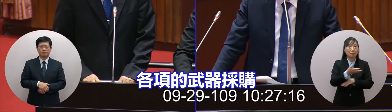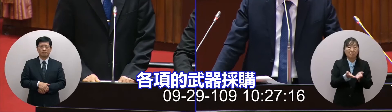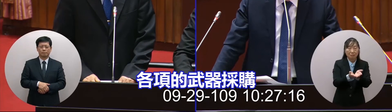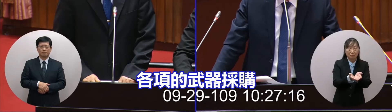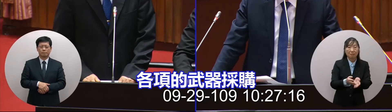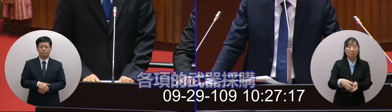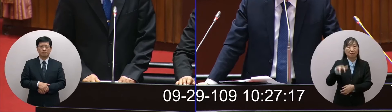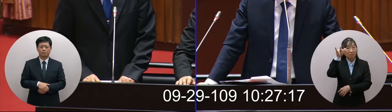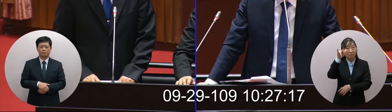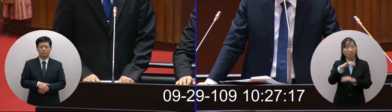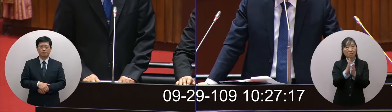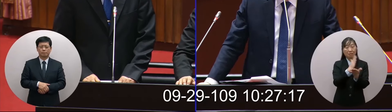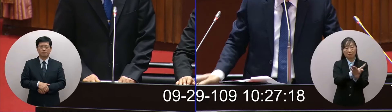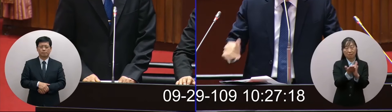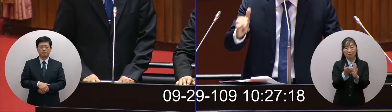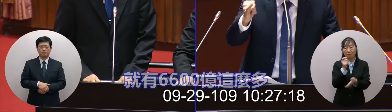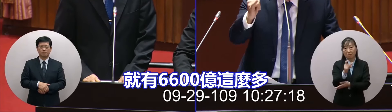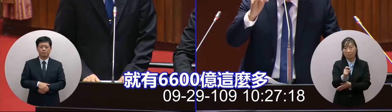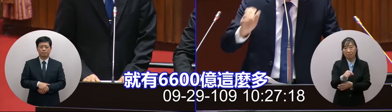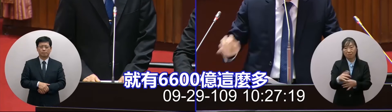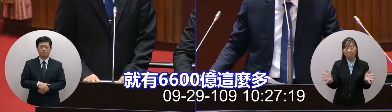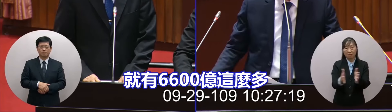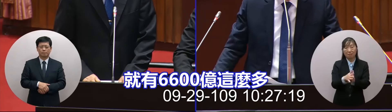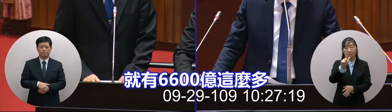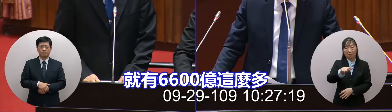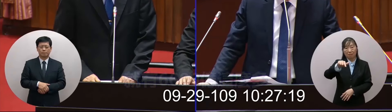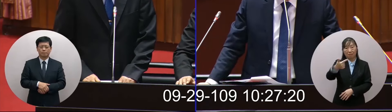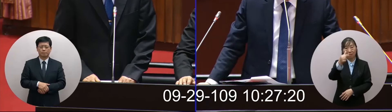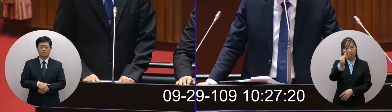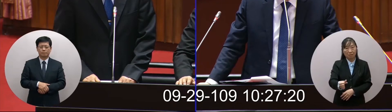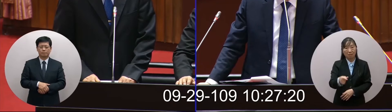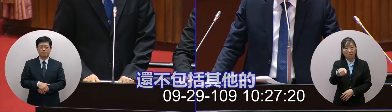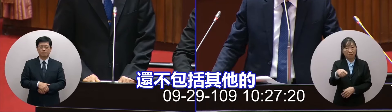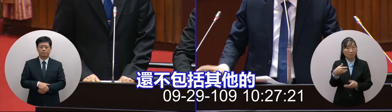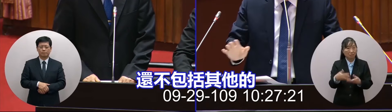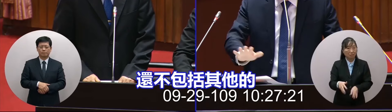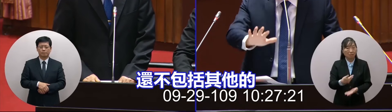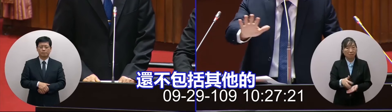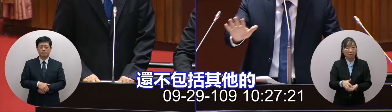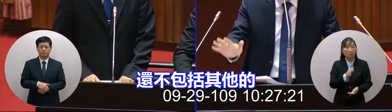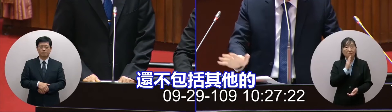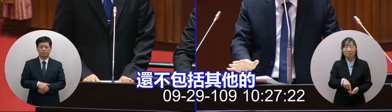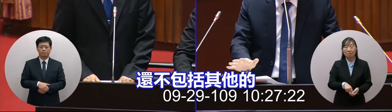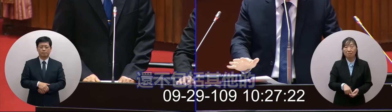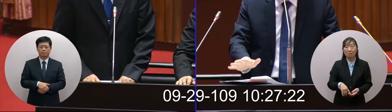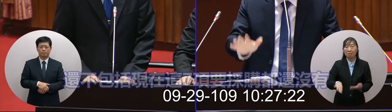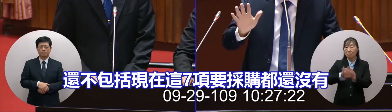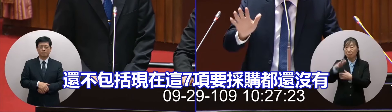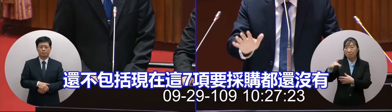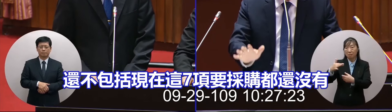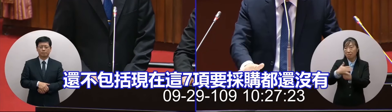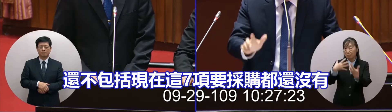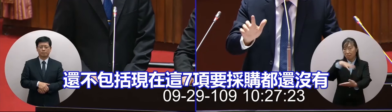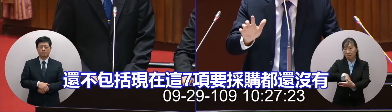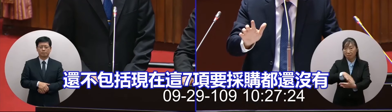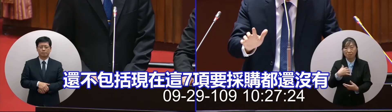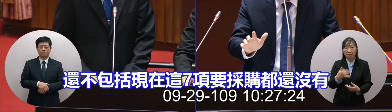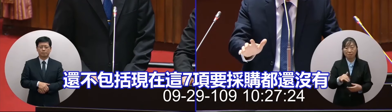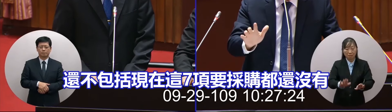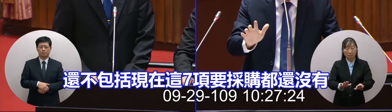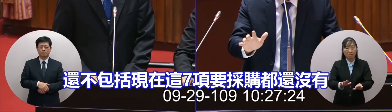的武器采购就有6600亿这么多，啊，还不包括其他的，还不包括